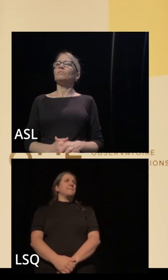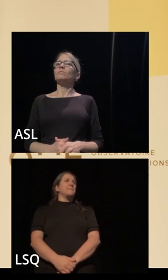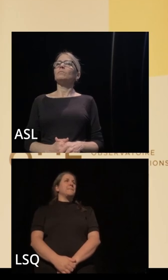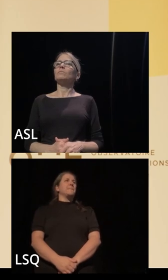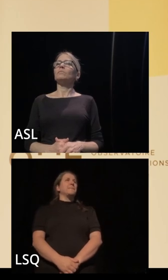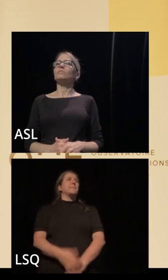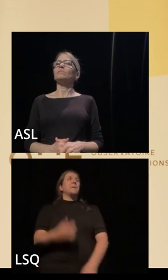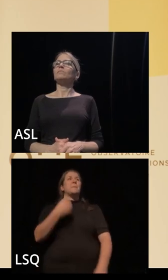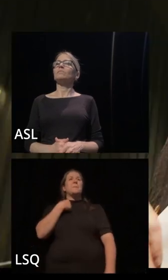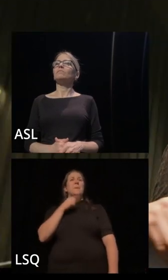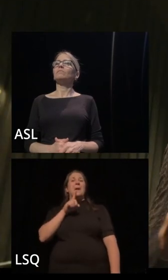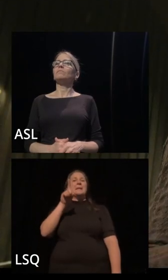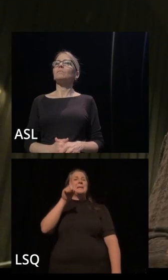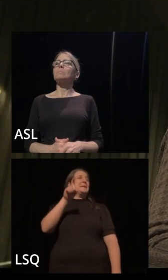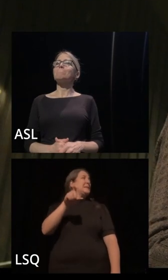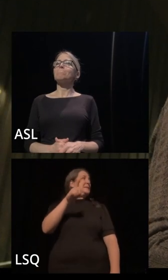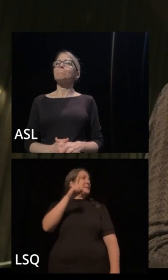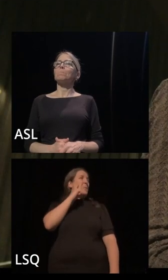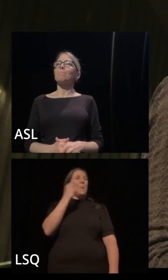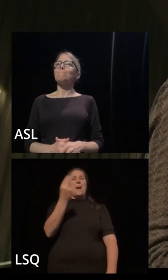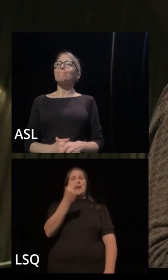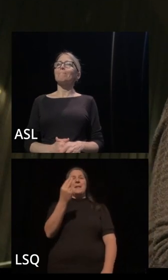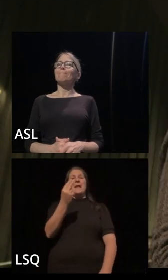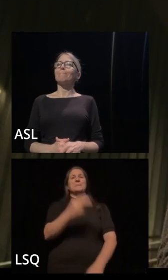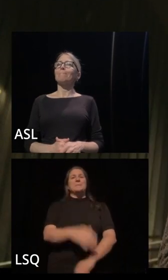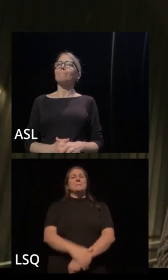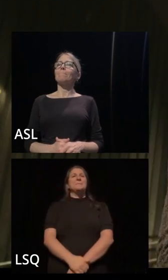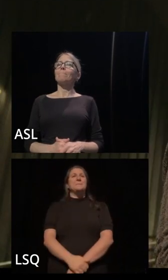J'aurais une question pour Helga.